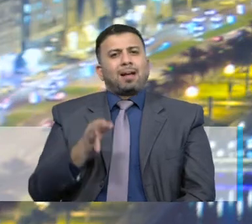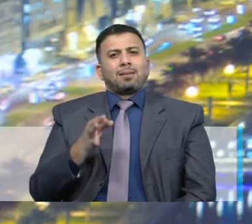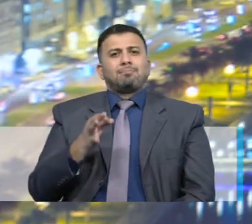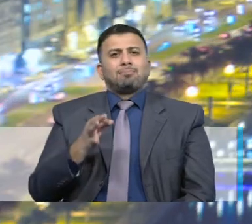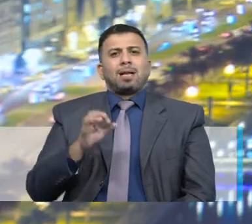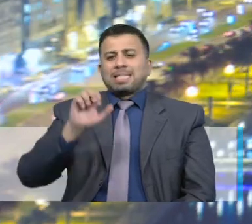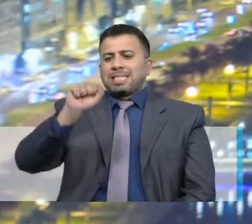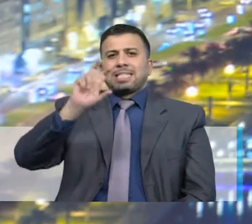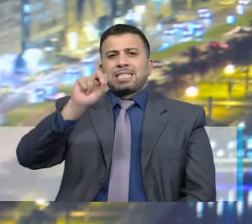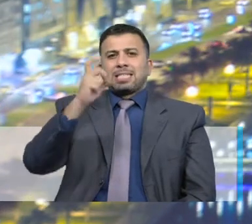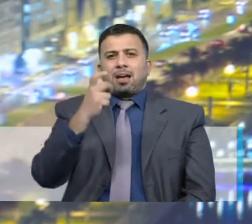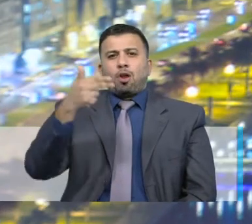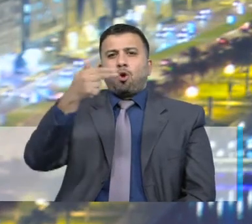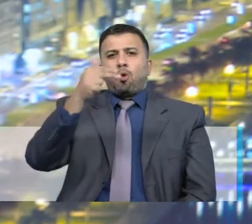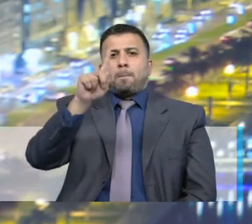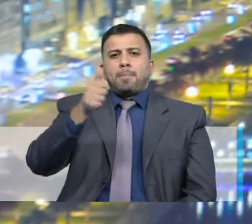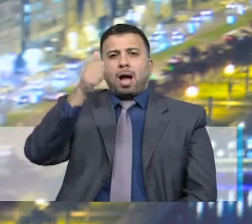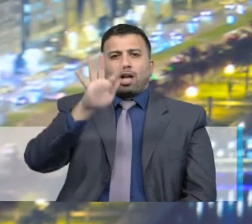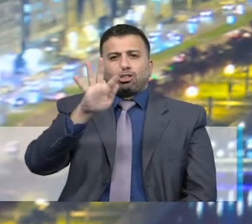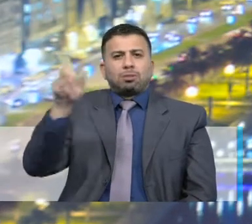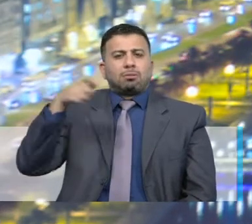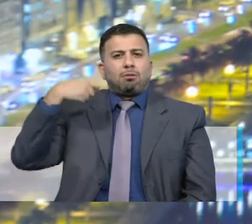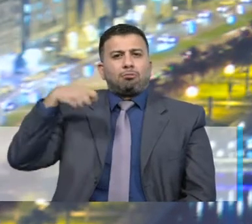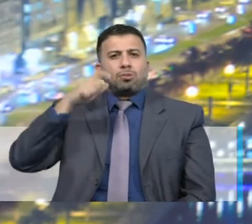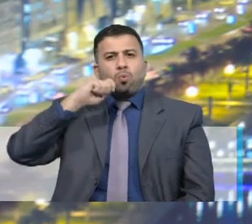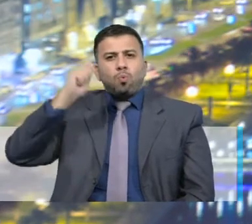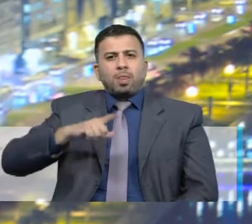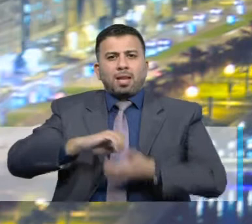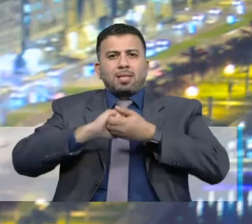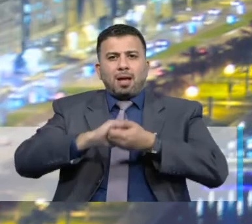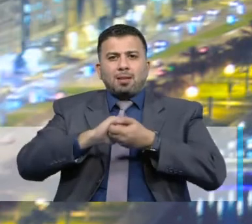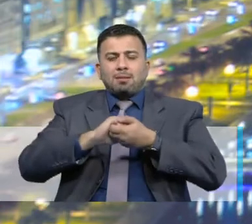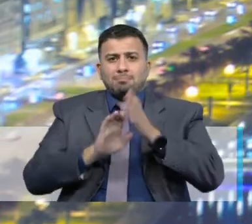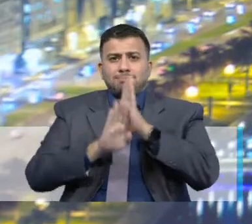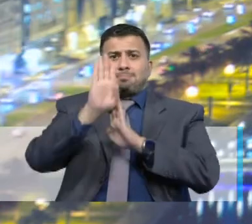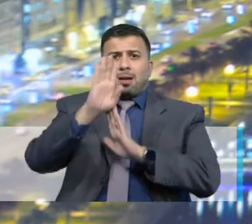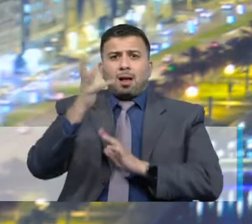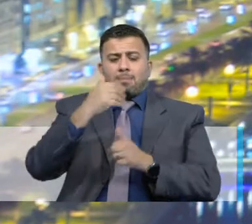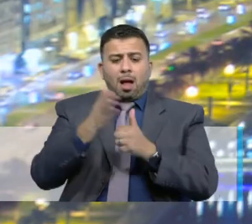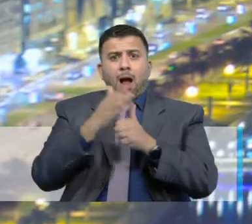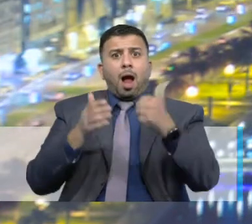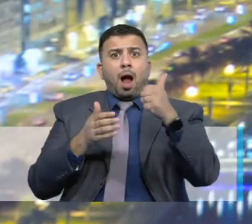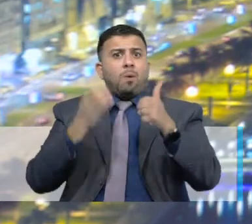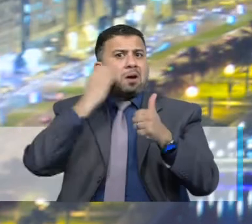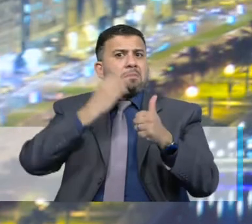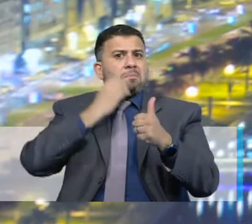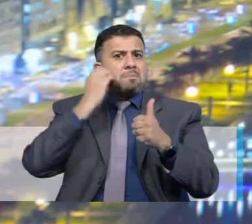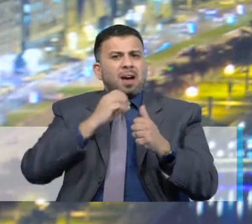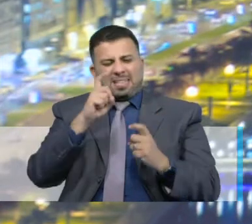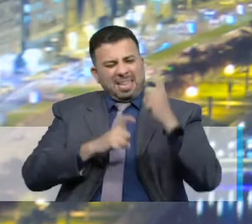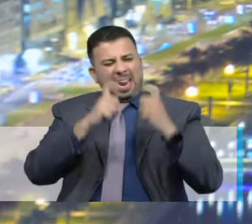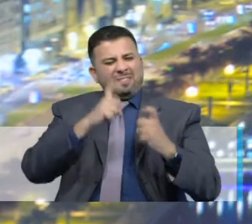أكد معالي صقر غباش رئيس المجلس الوطني الاتحادي تصدر دولة الإمارات للمراكز الأولى في تقرير